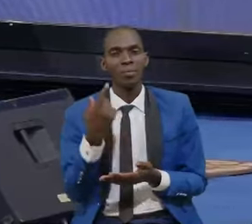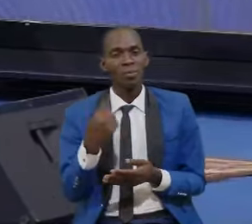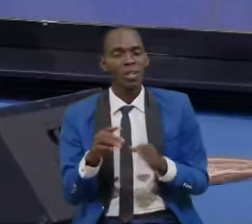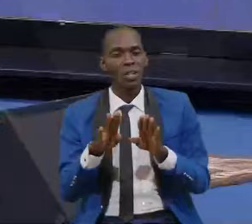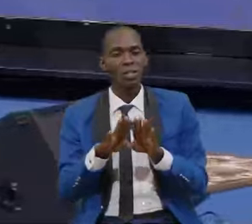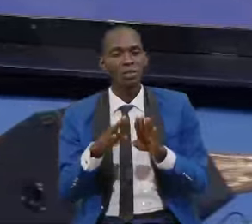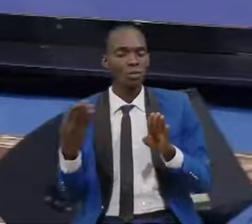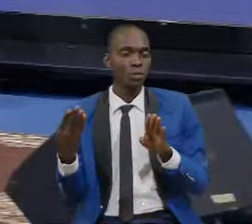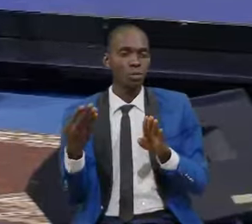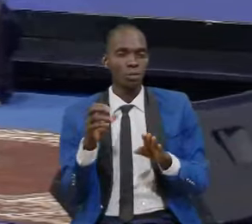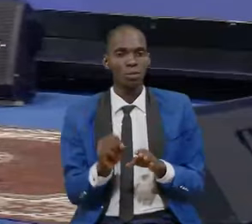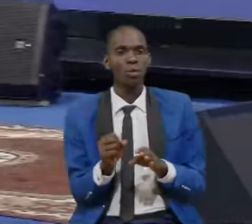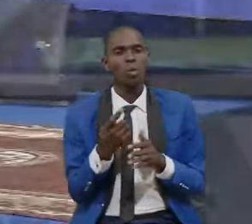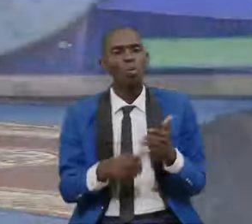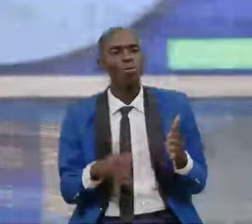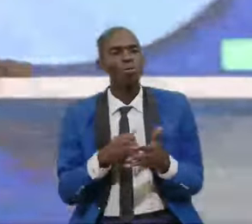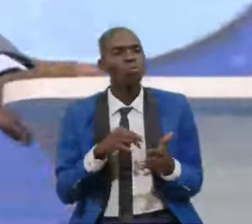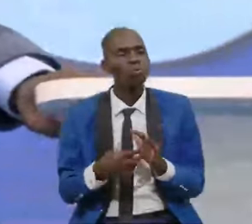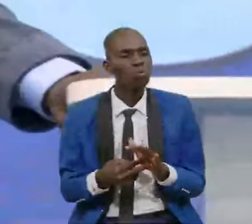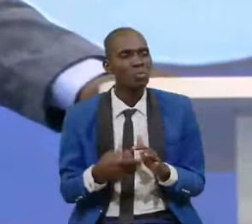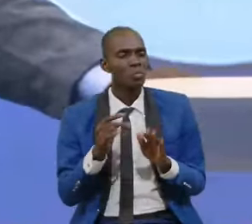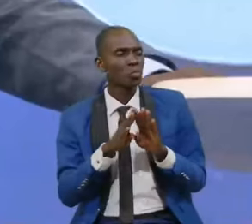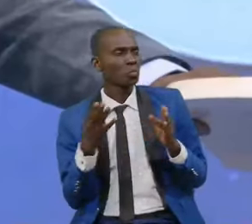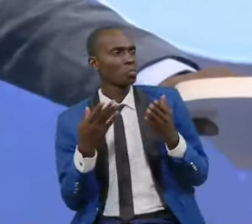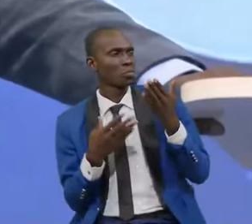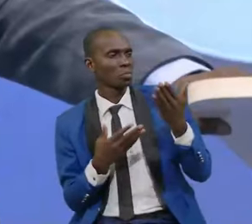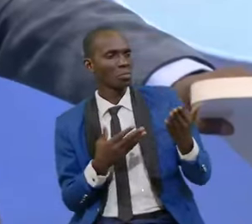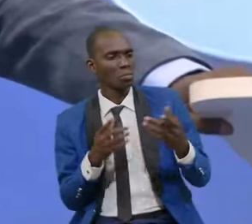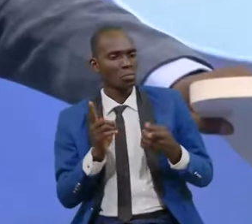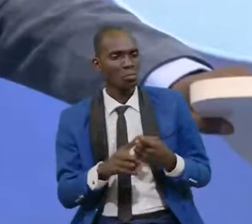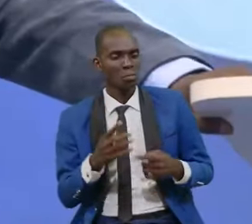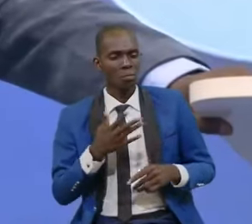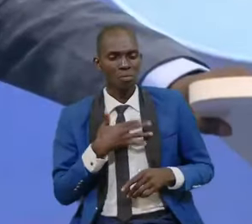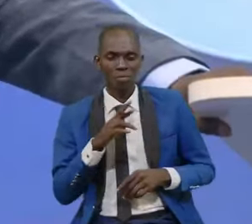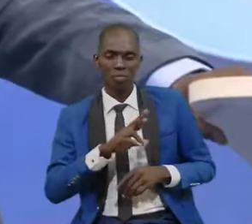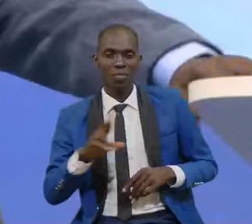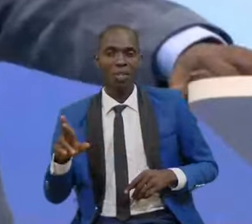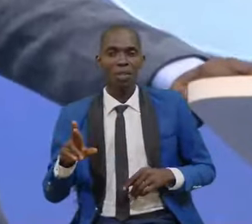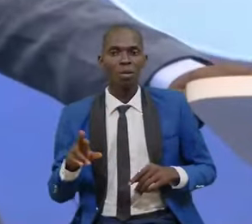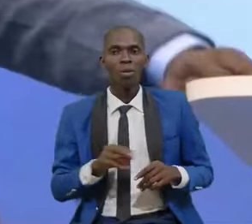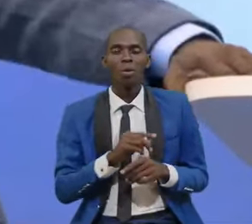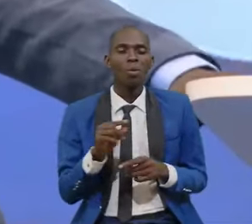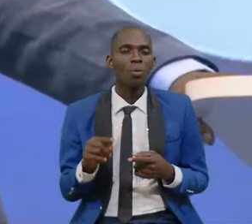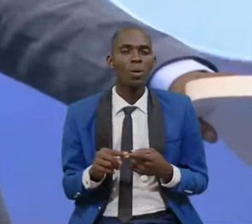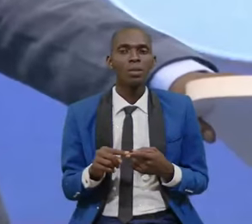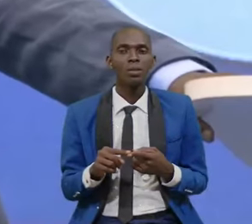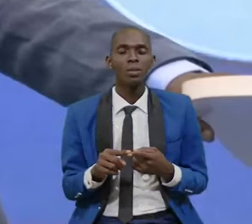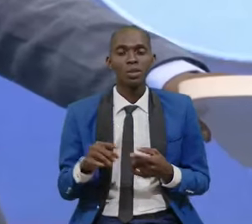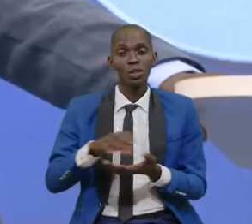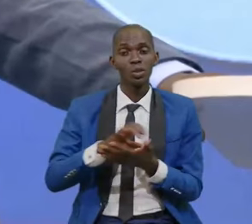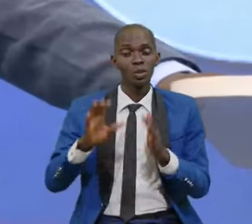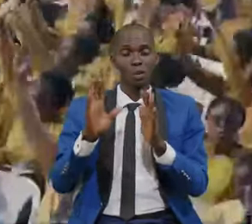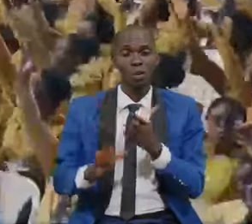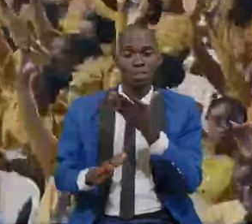Les portes, ça veut dire quoi? Les portes ici à ma droite, là où sont les choristes,